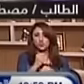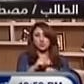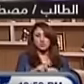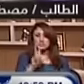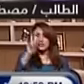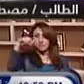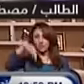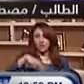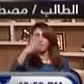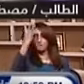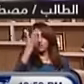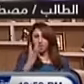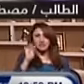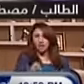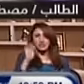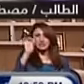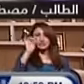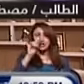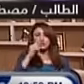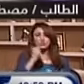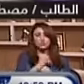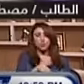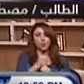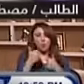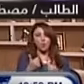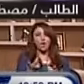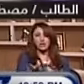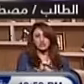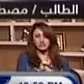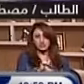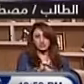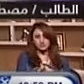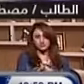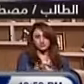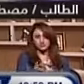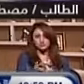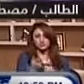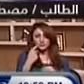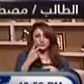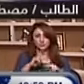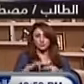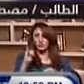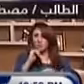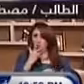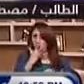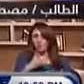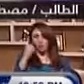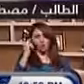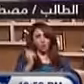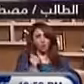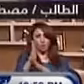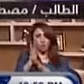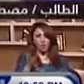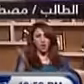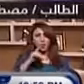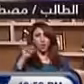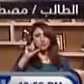بالليل وساعات بيقعدوا ل 9 و10. يعني الفكره ان مش عشان انتمائه نروح شايلينه، ومش عشان انتمائه برضه نروح